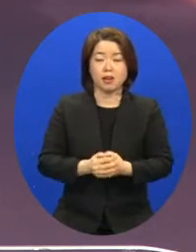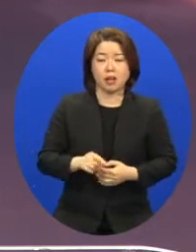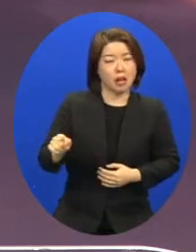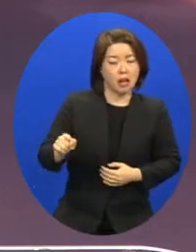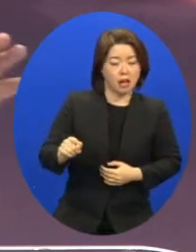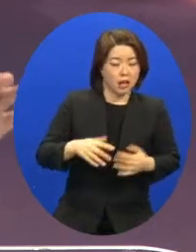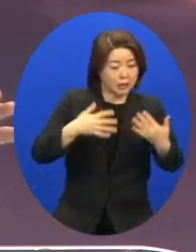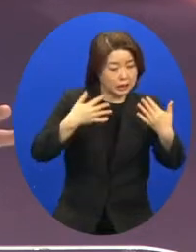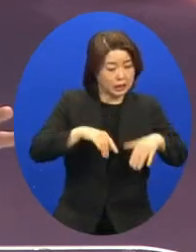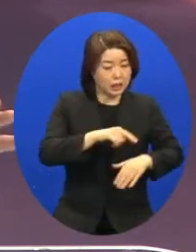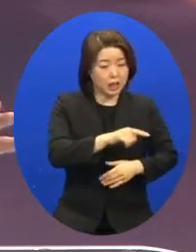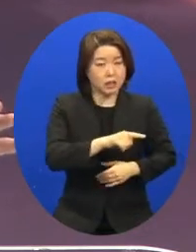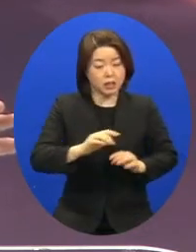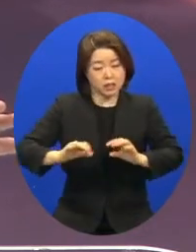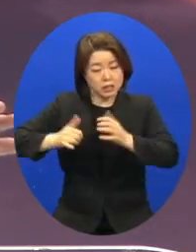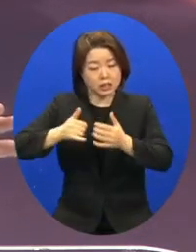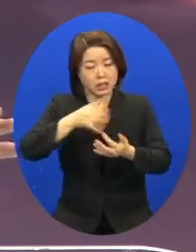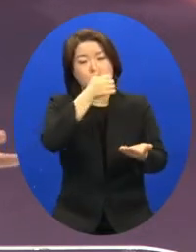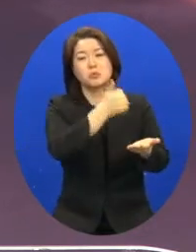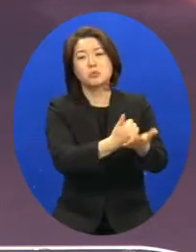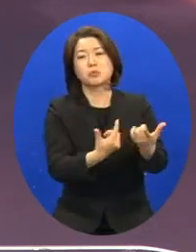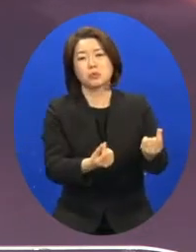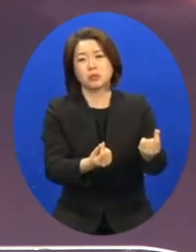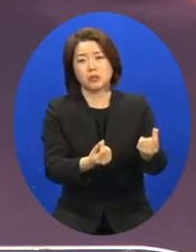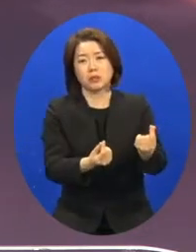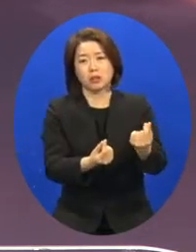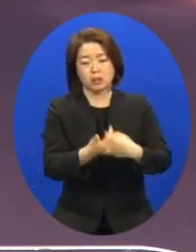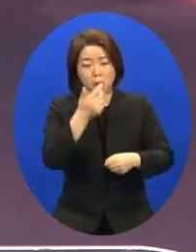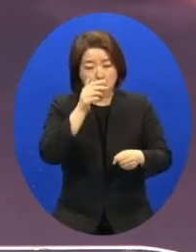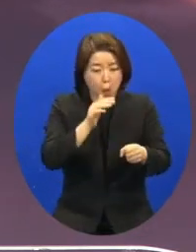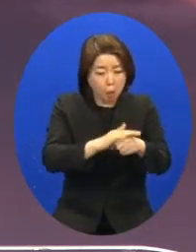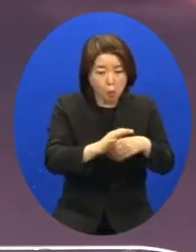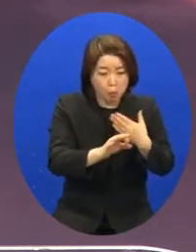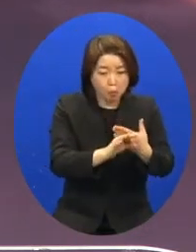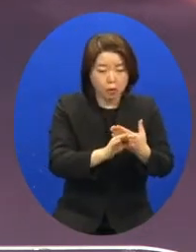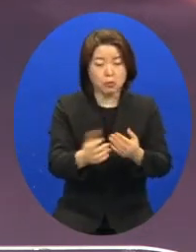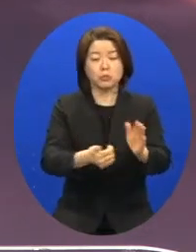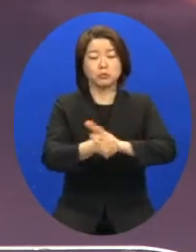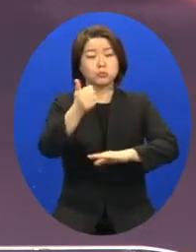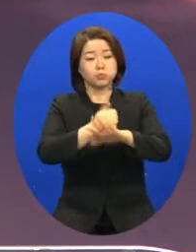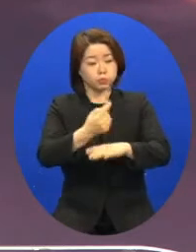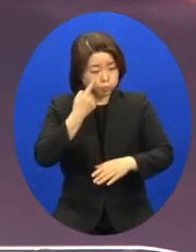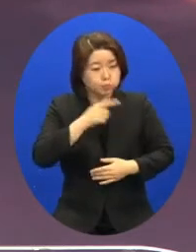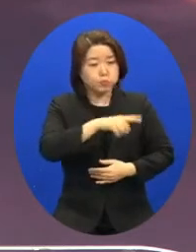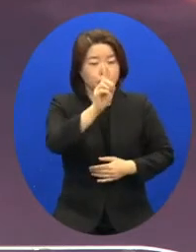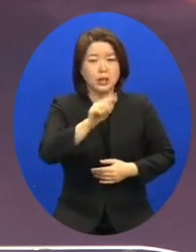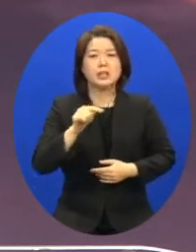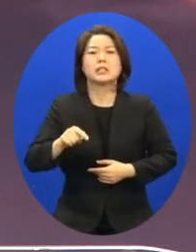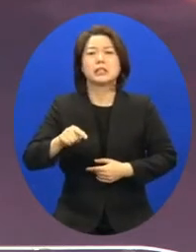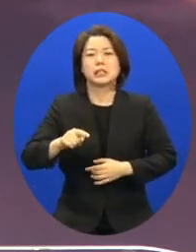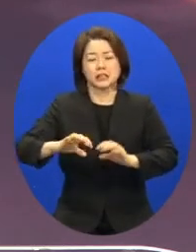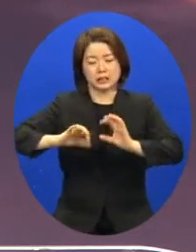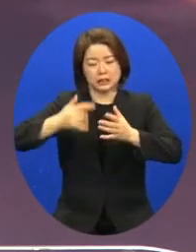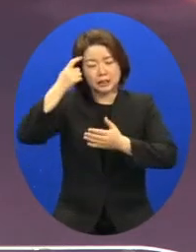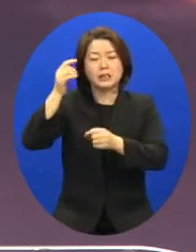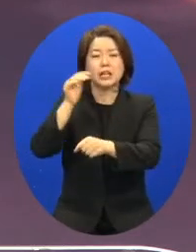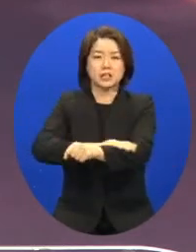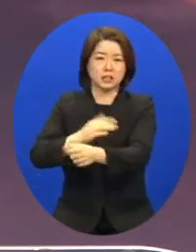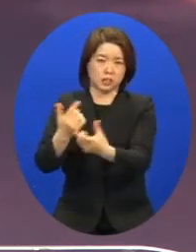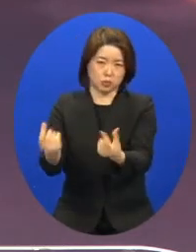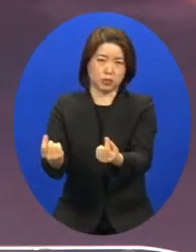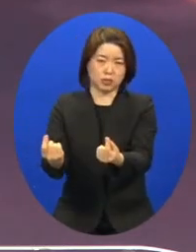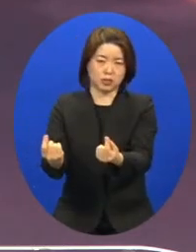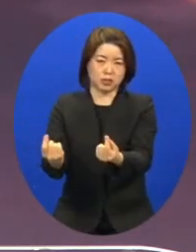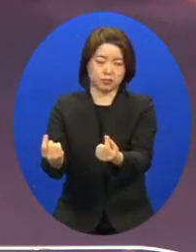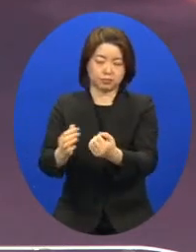게 세상에서는 죄입니다. 억울하면 출세하라. 그게 세상 지혜입니다. 이런